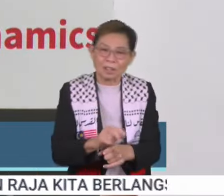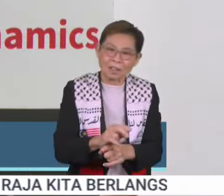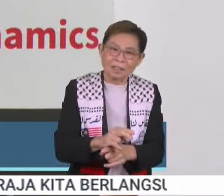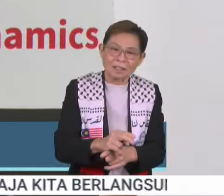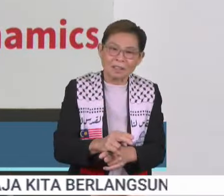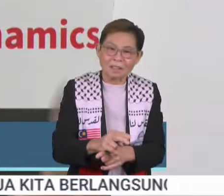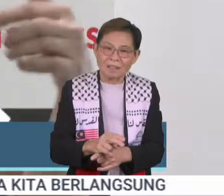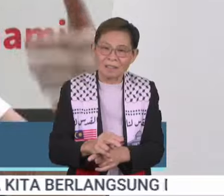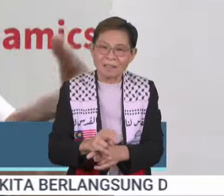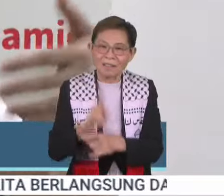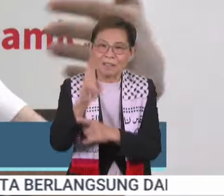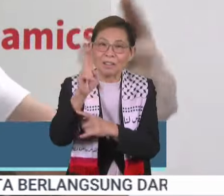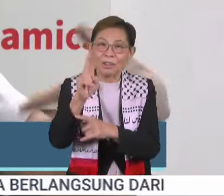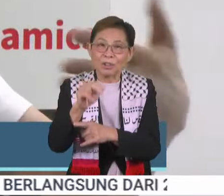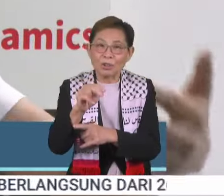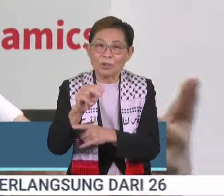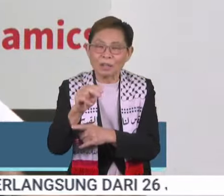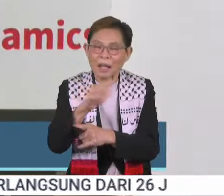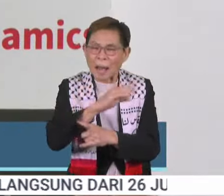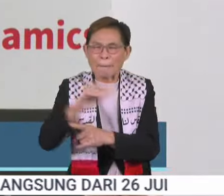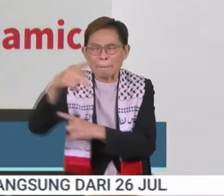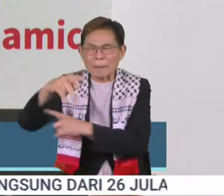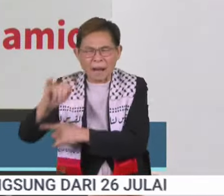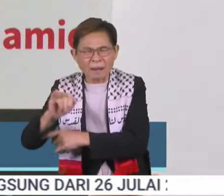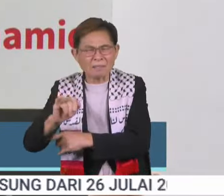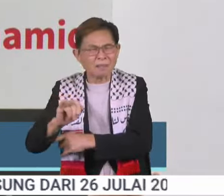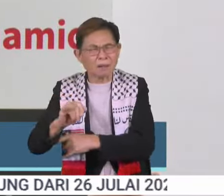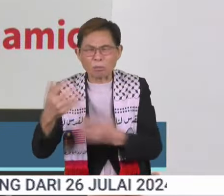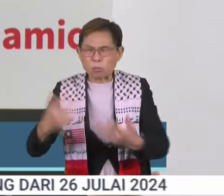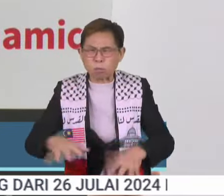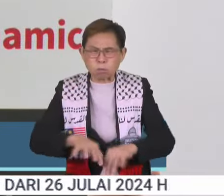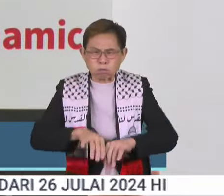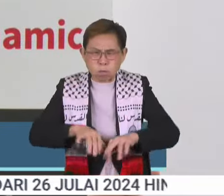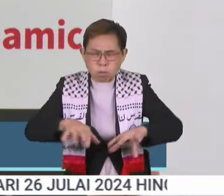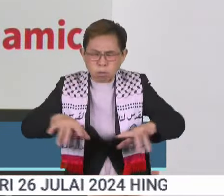MPI. They have been quietly expanding in Penang.